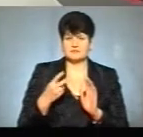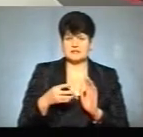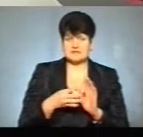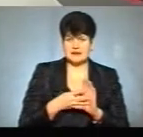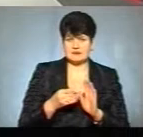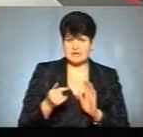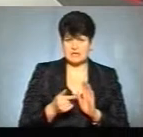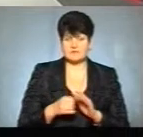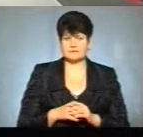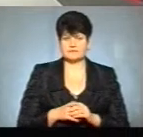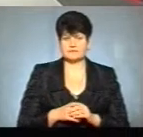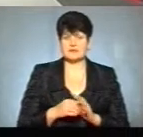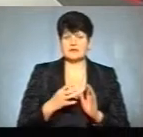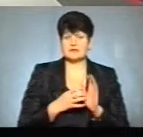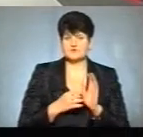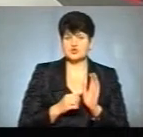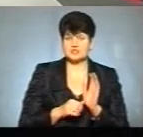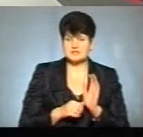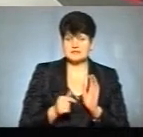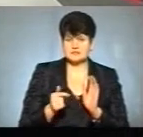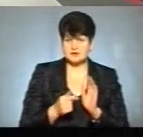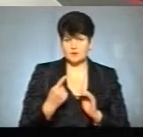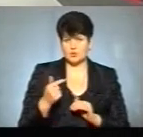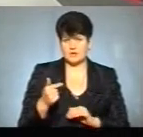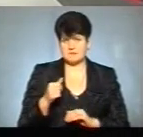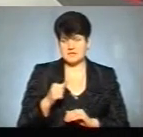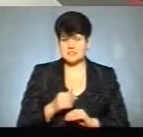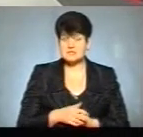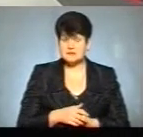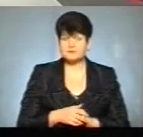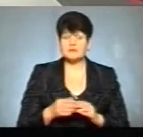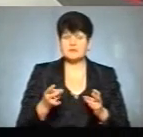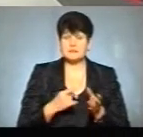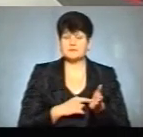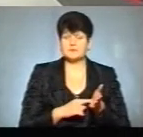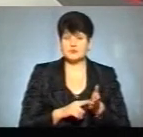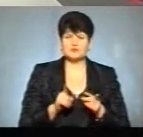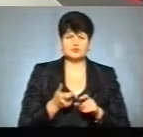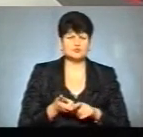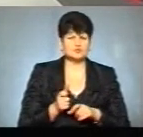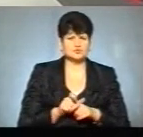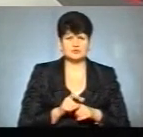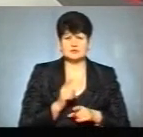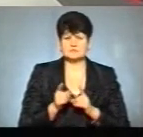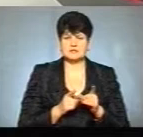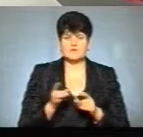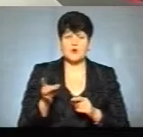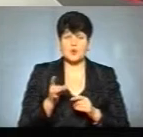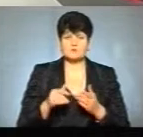гривень і 960 гривень з грудня місяця. Дуже варто зазначити, що суттєво змінився розмір